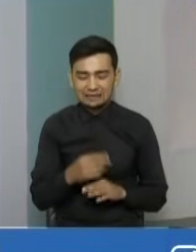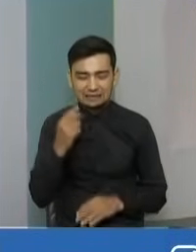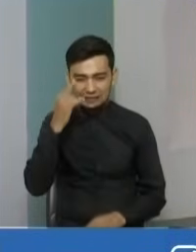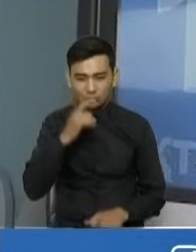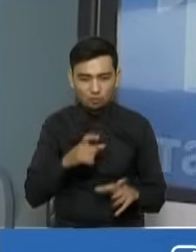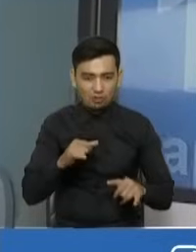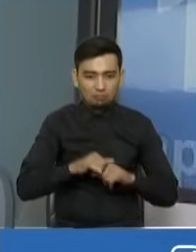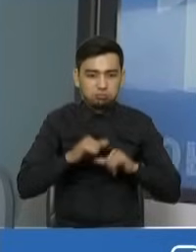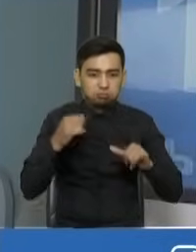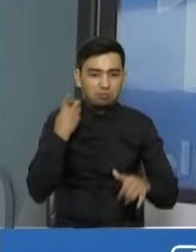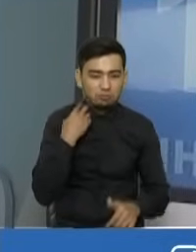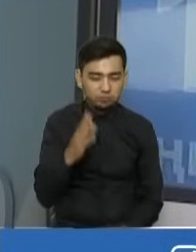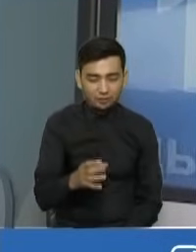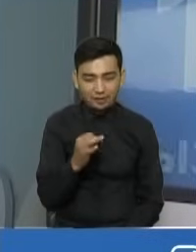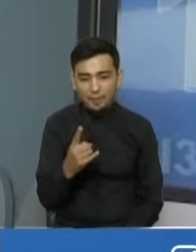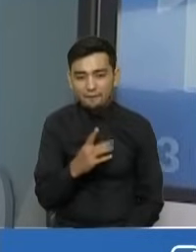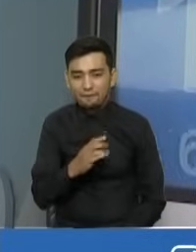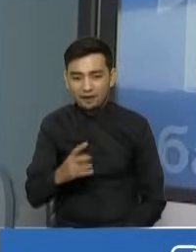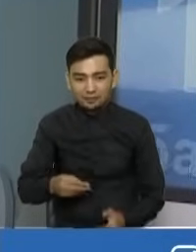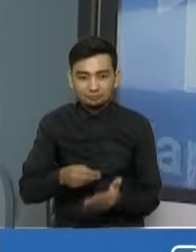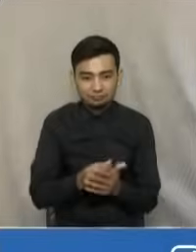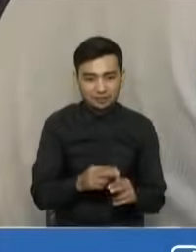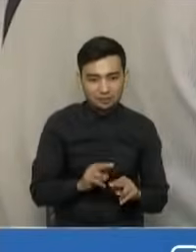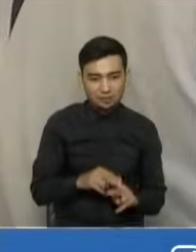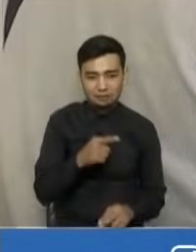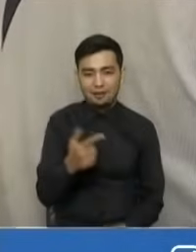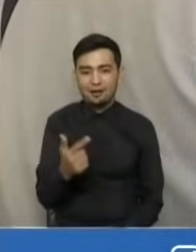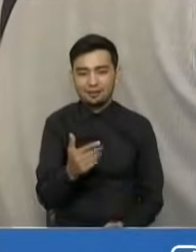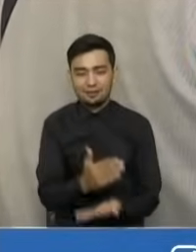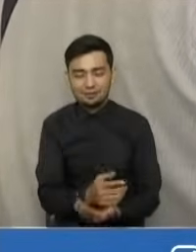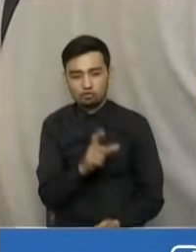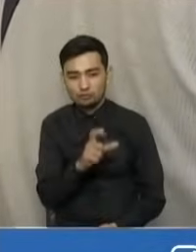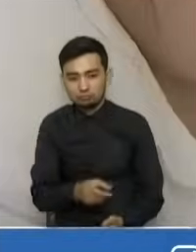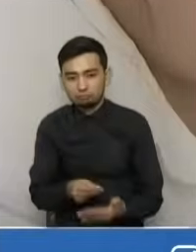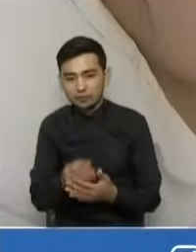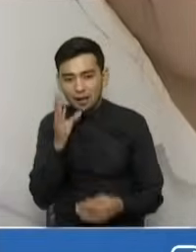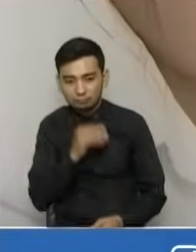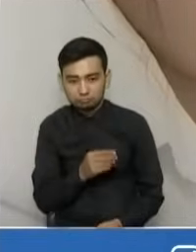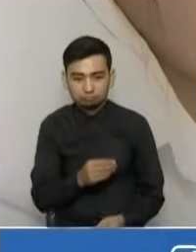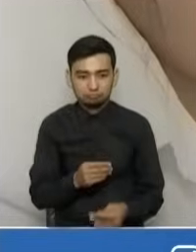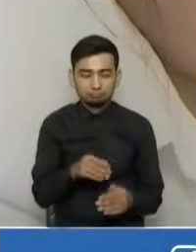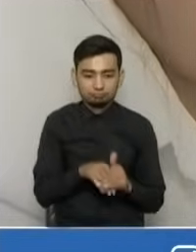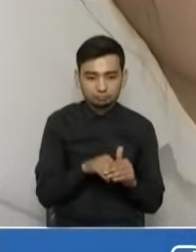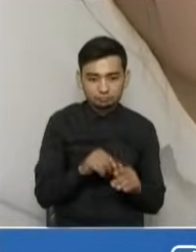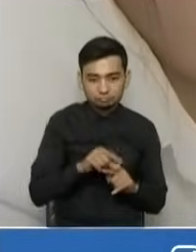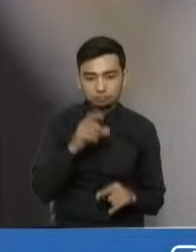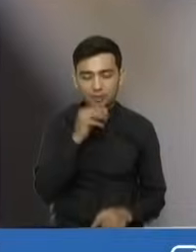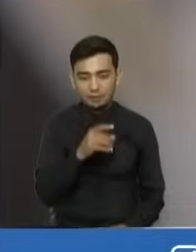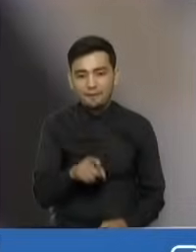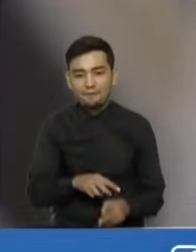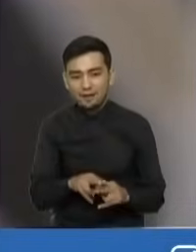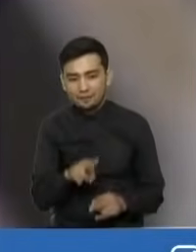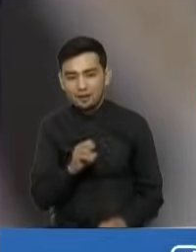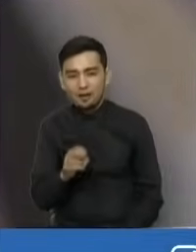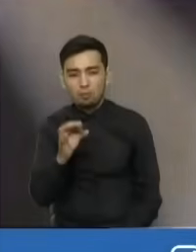казахстанцев. Дело еще и в том, что первоначальный взнос дает определенные гарантии кредитору, что заемщик способен накопить средства. Это влияет на